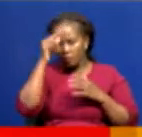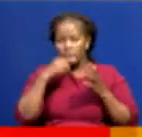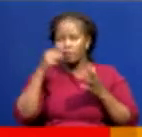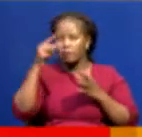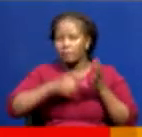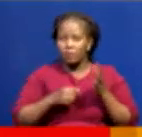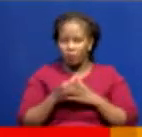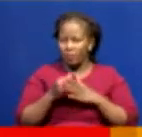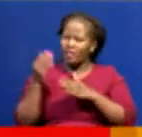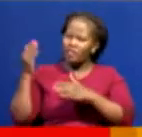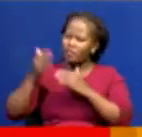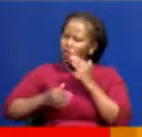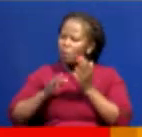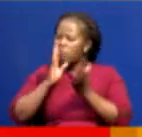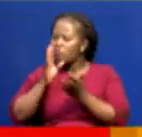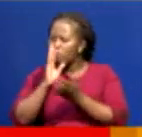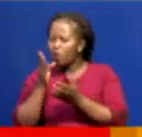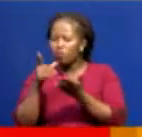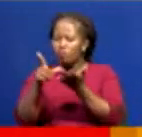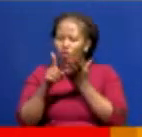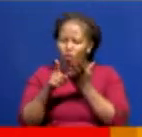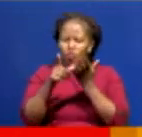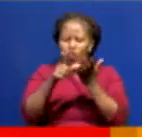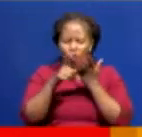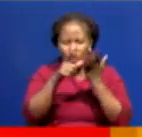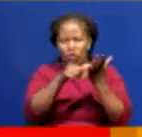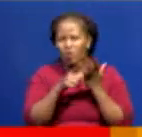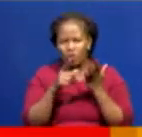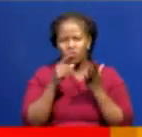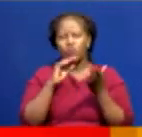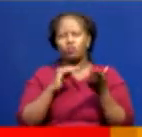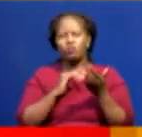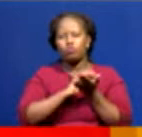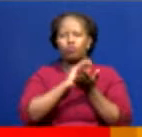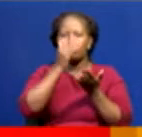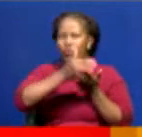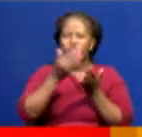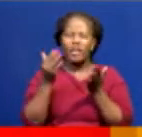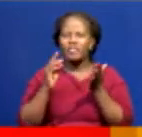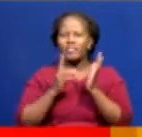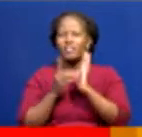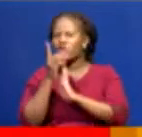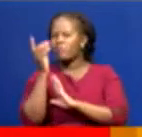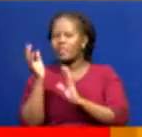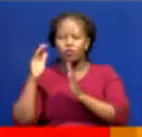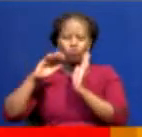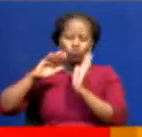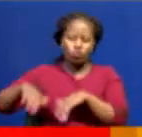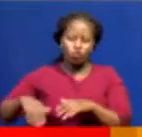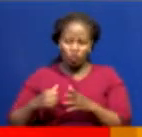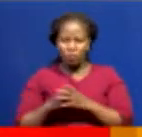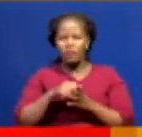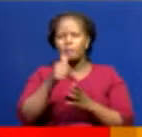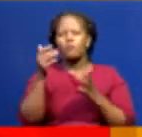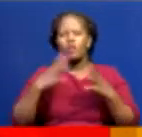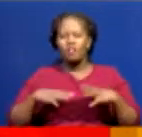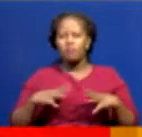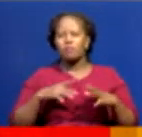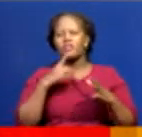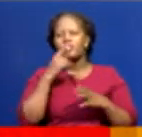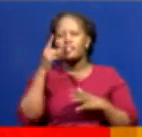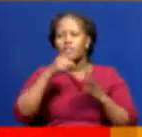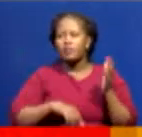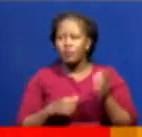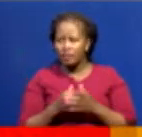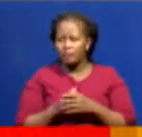na madeni, kuomba pesa mara kwa mara ili kufadhili uchumi wetu, tuachane nayo. Na ndiposa wengine wakafananisha na sindano ya